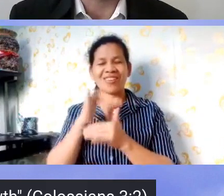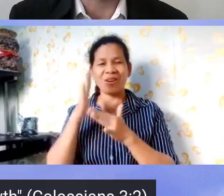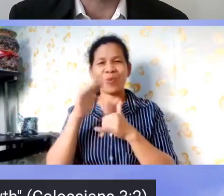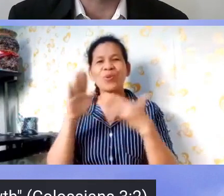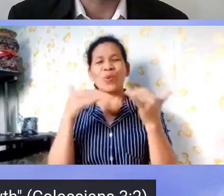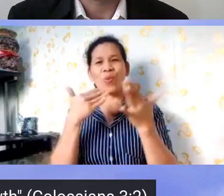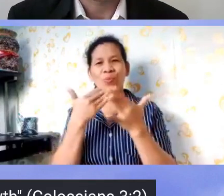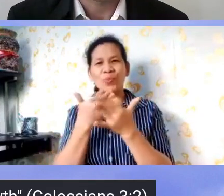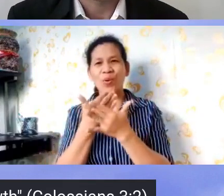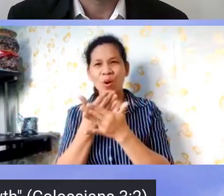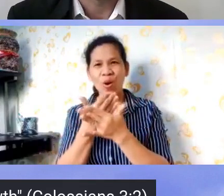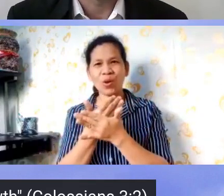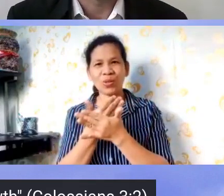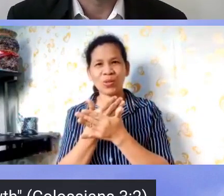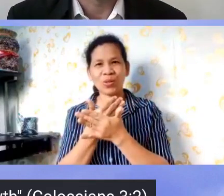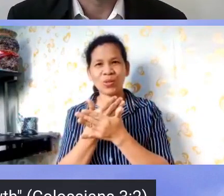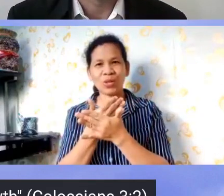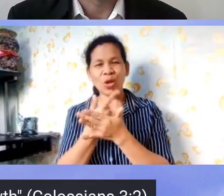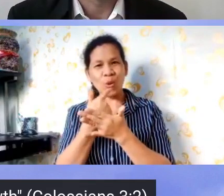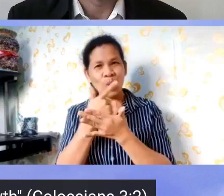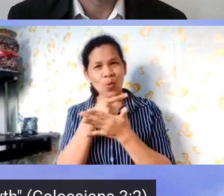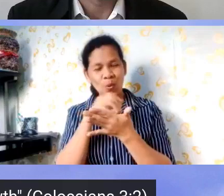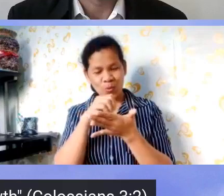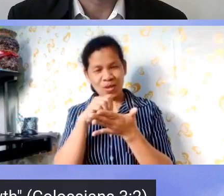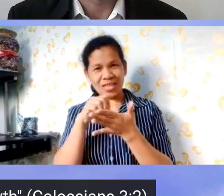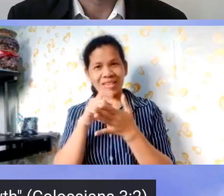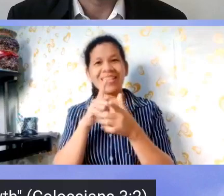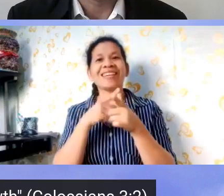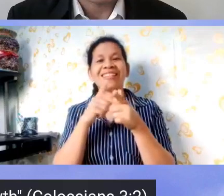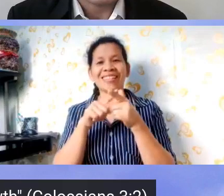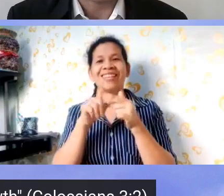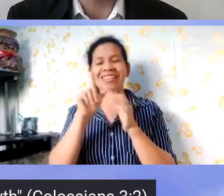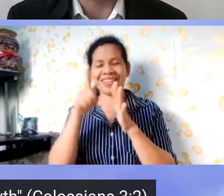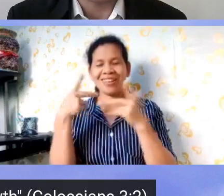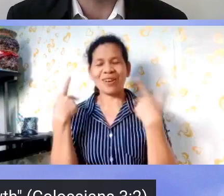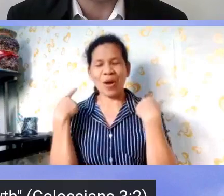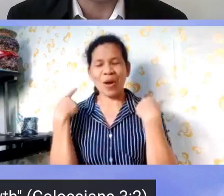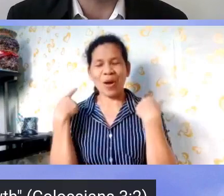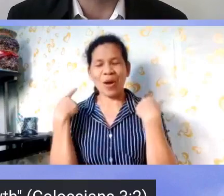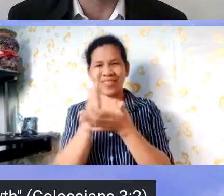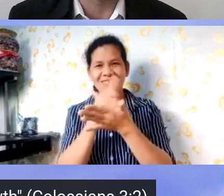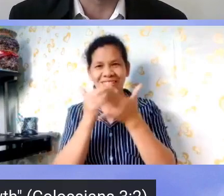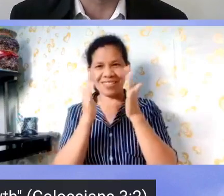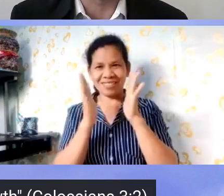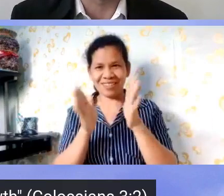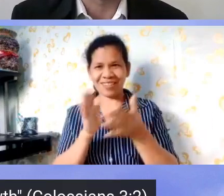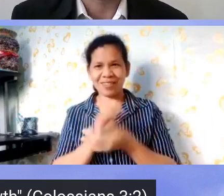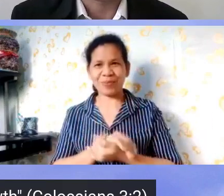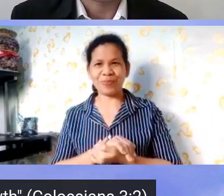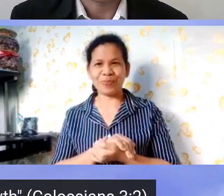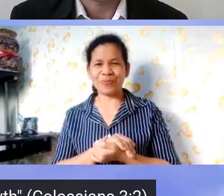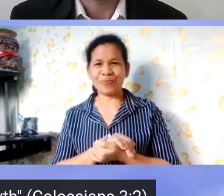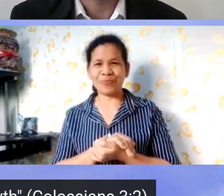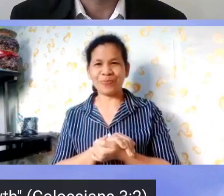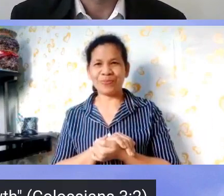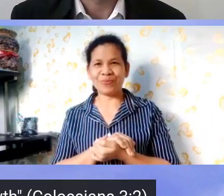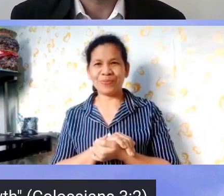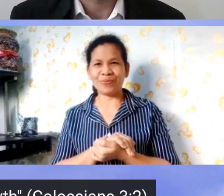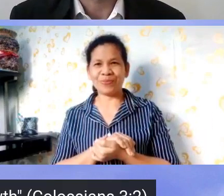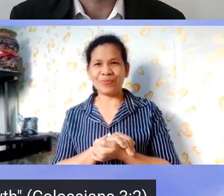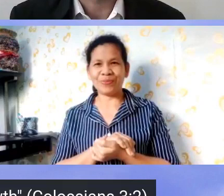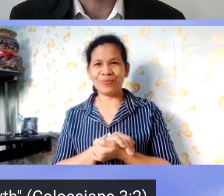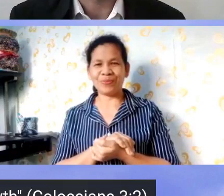Kung mga nagko-comment may nakalagay doon sa taas na sharer. Yan. Kayo so, ay sharer din. Oo, nagbabahagi.